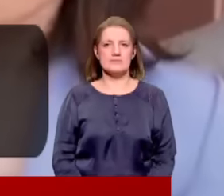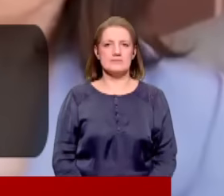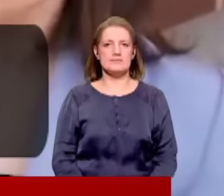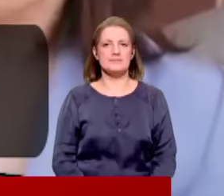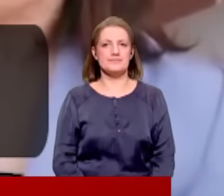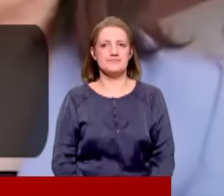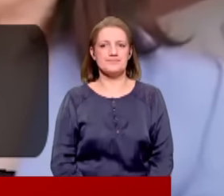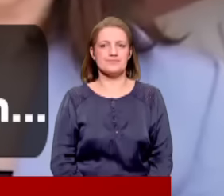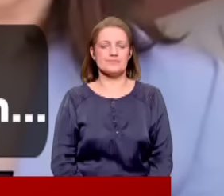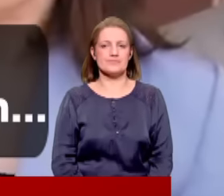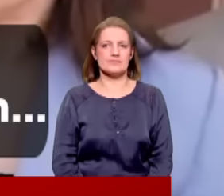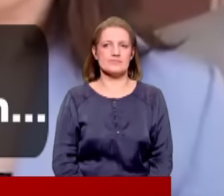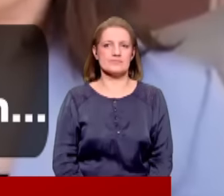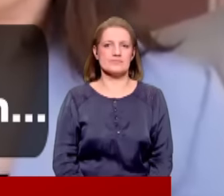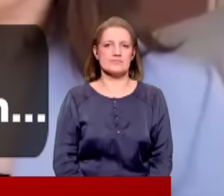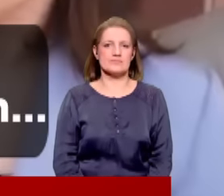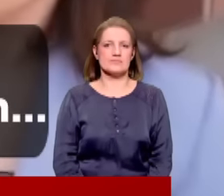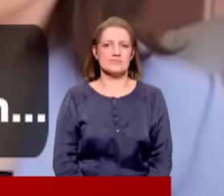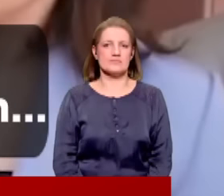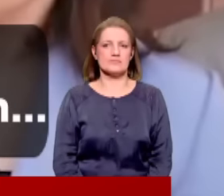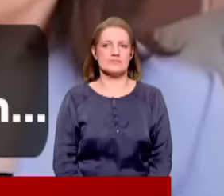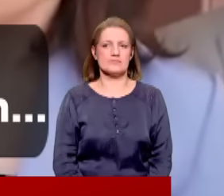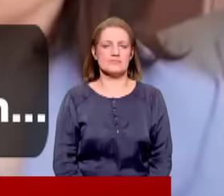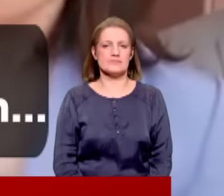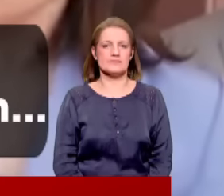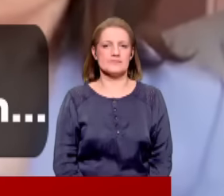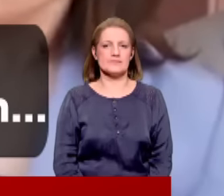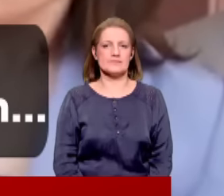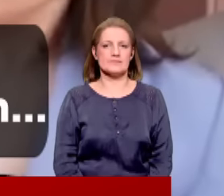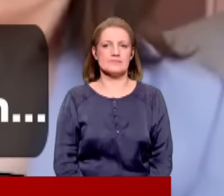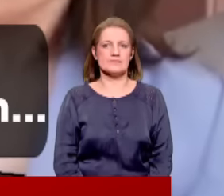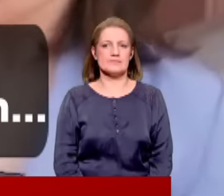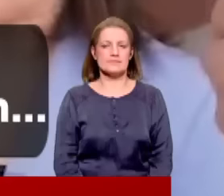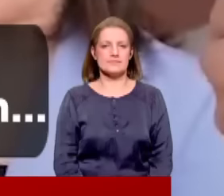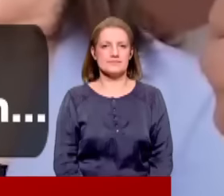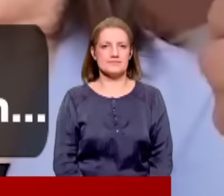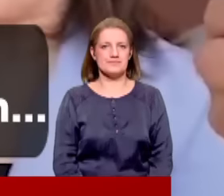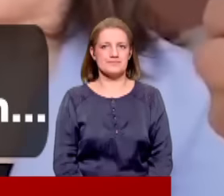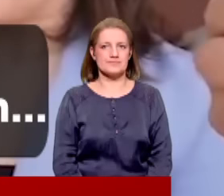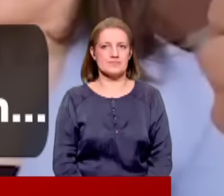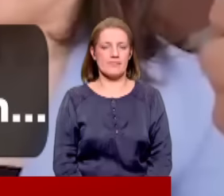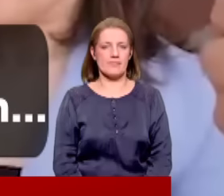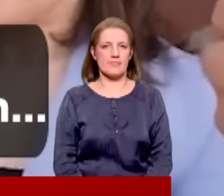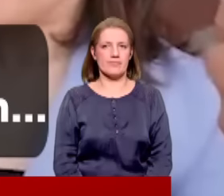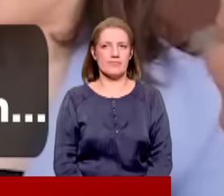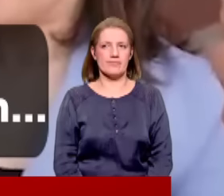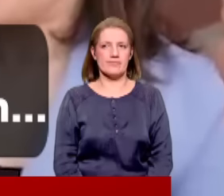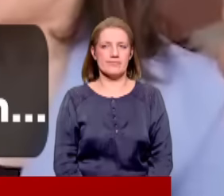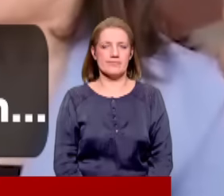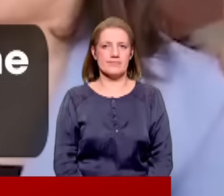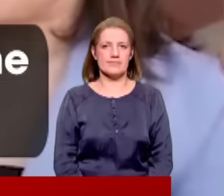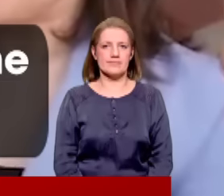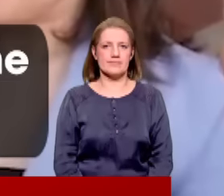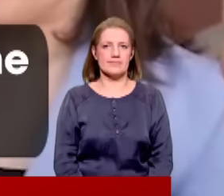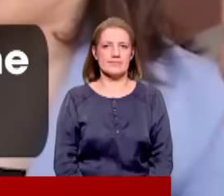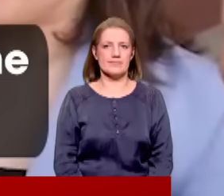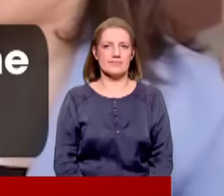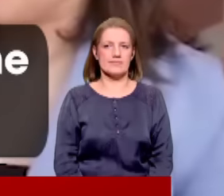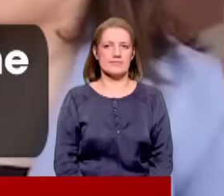TL karşı tarafa ödeme yapmak istiyor. Ödemeye imza atmak istemeyen muhasebe bölümündeki hiçbir arkadaşım bugün